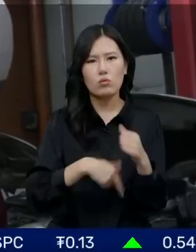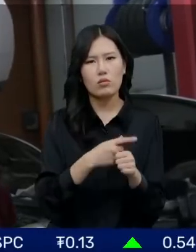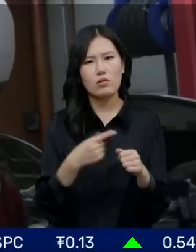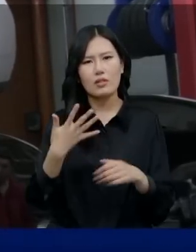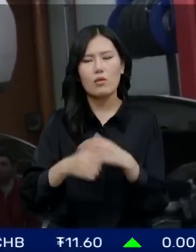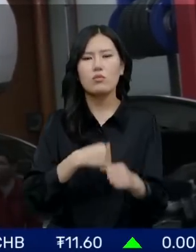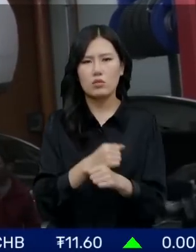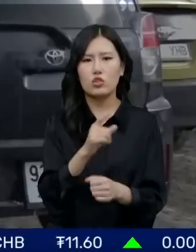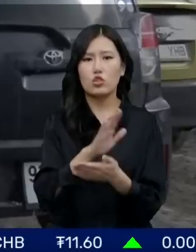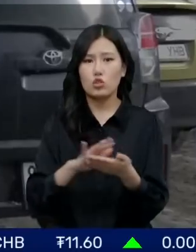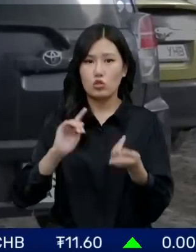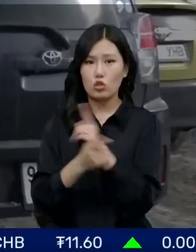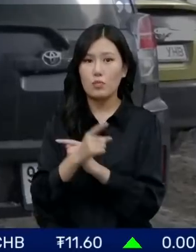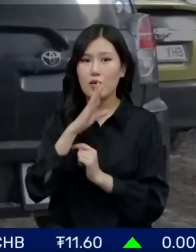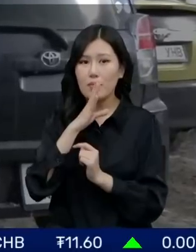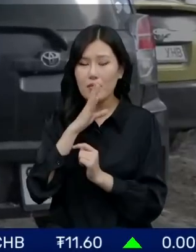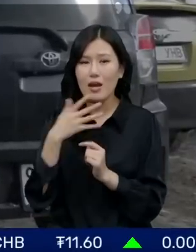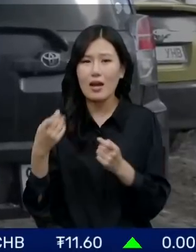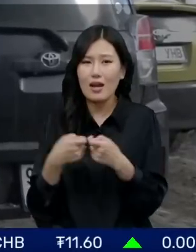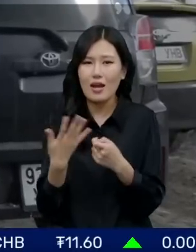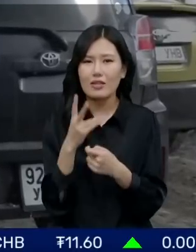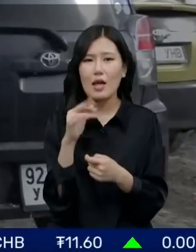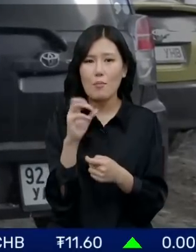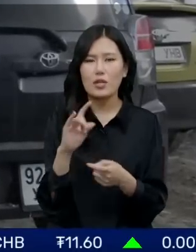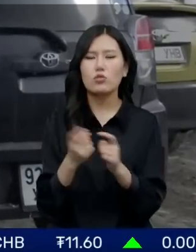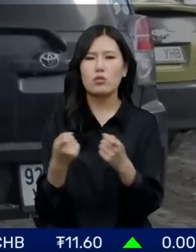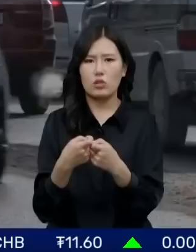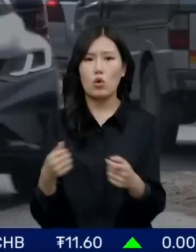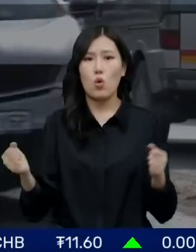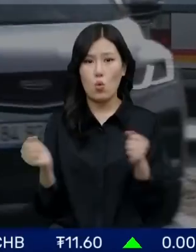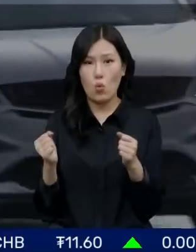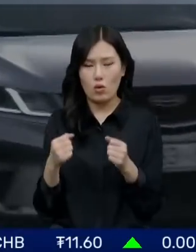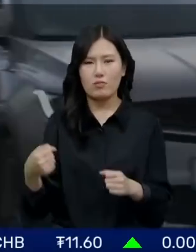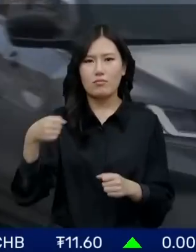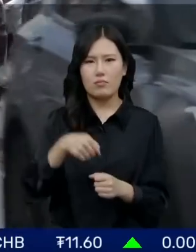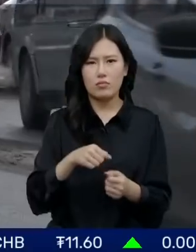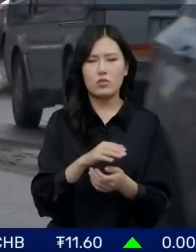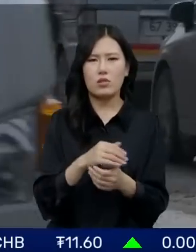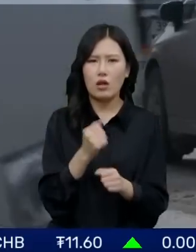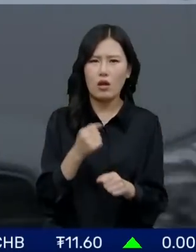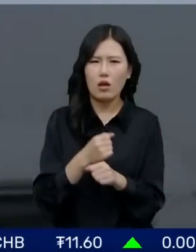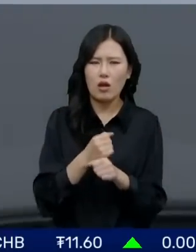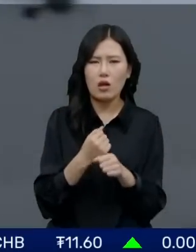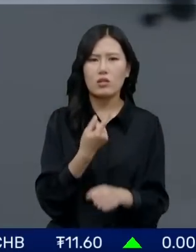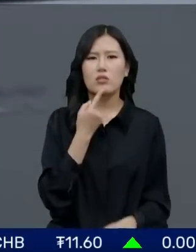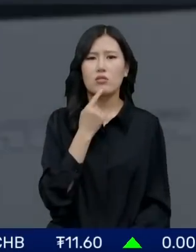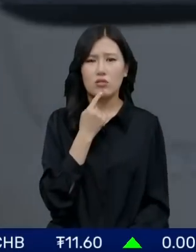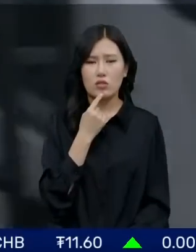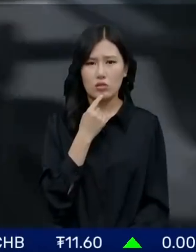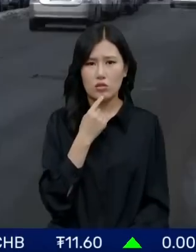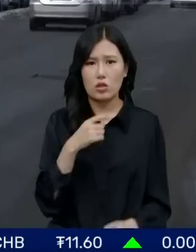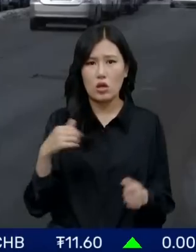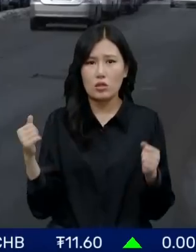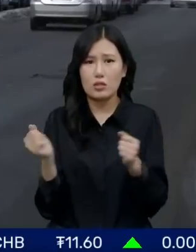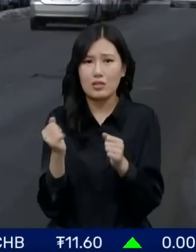солих төлөвлөгөөтэй байгаа бол намар солих нь тохиромжтой. Учир нь өвөл аккумулятор хүйтэн хөдөлгүүр асаахын тулд маш их ачаалал авдаг учраас хит хүйтрэхээс